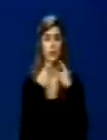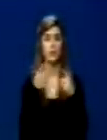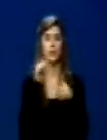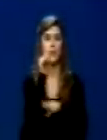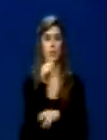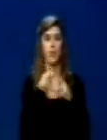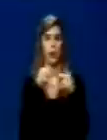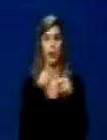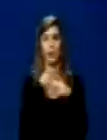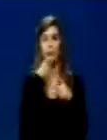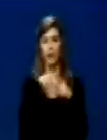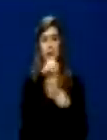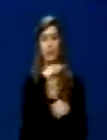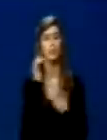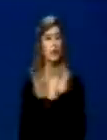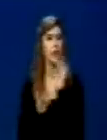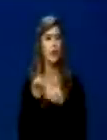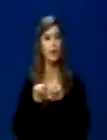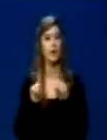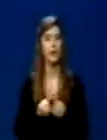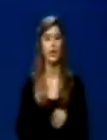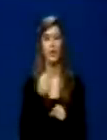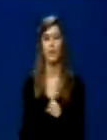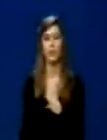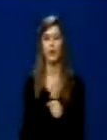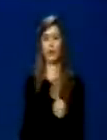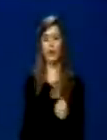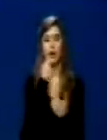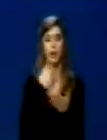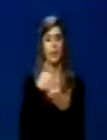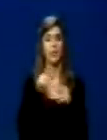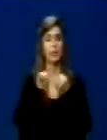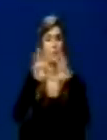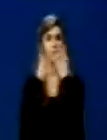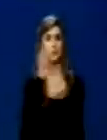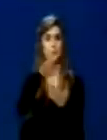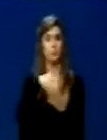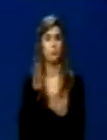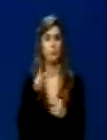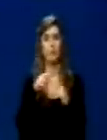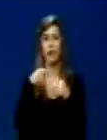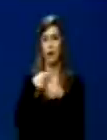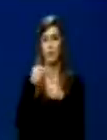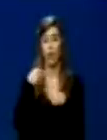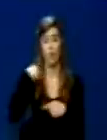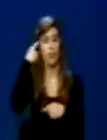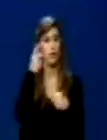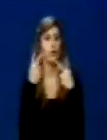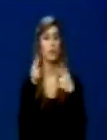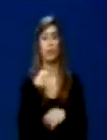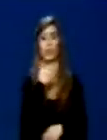përgjithshëm e kritikon në shumë aspekte performancën financiare të AKP-s. Unë konsideroj që është domosdoshmë dhe shumë mirë që po e